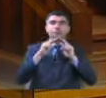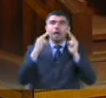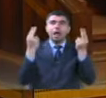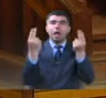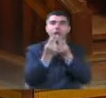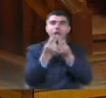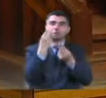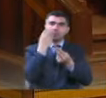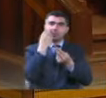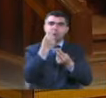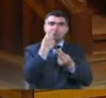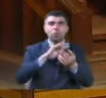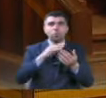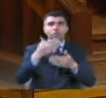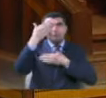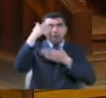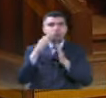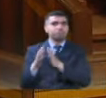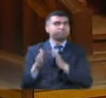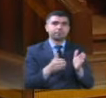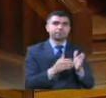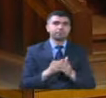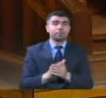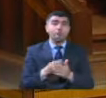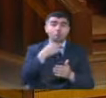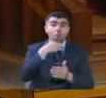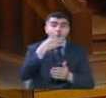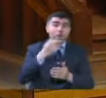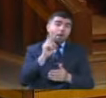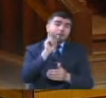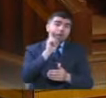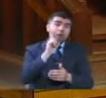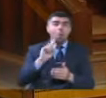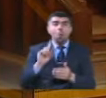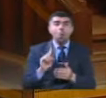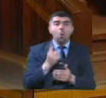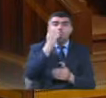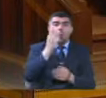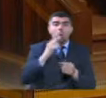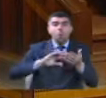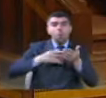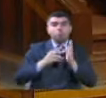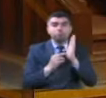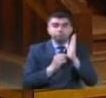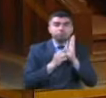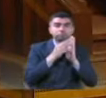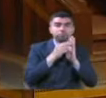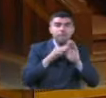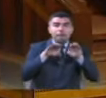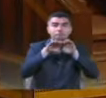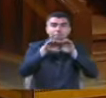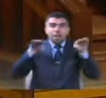على مستوى الداخل، علما بأن قضايا النساء أصبحت دعامة من دعائم ديال المشروع الديمقراطي